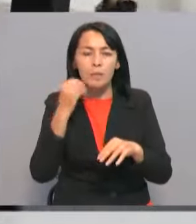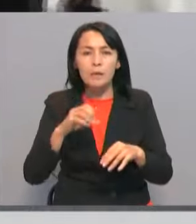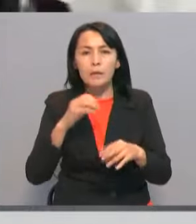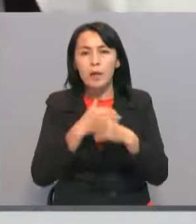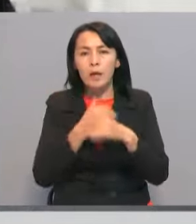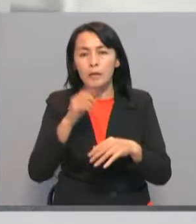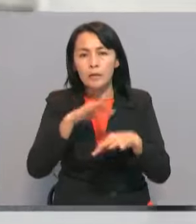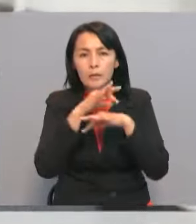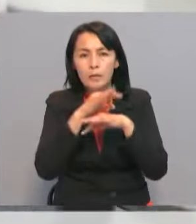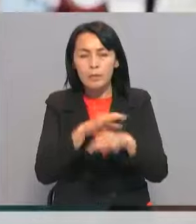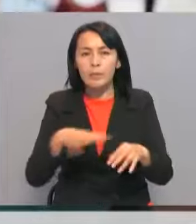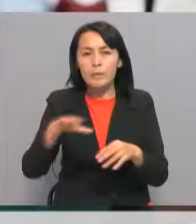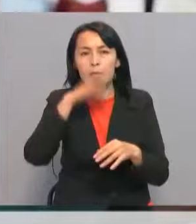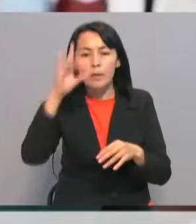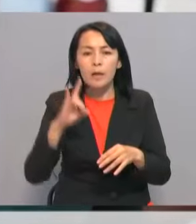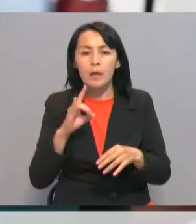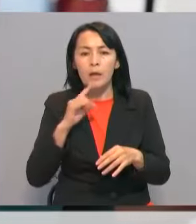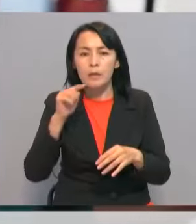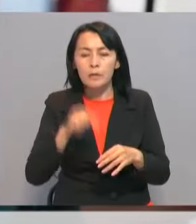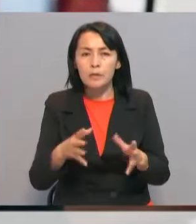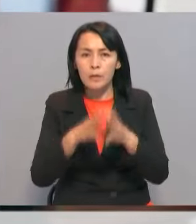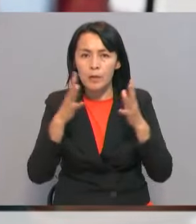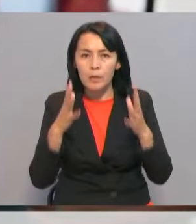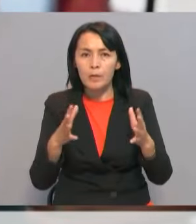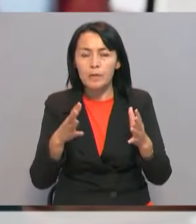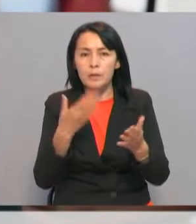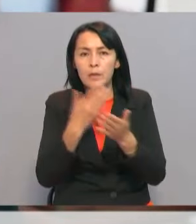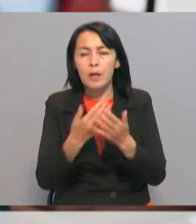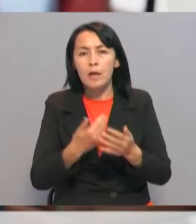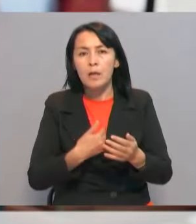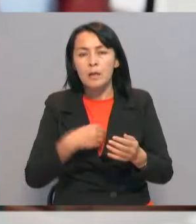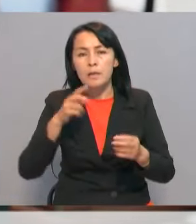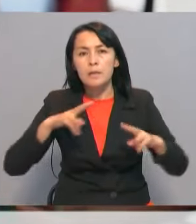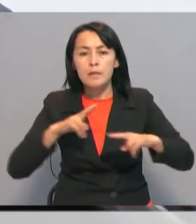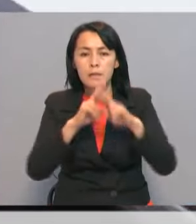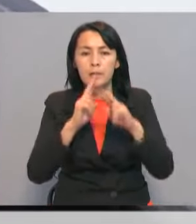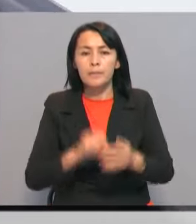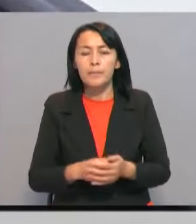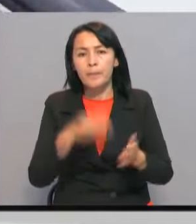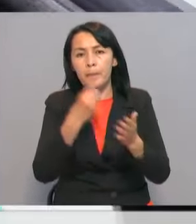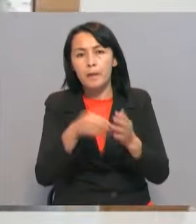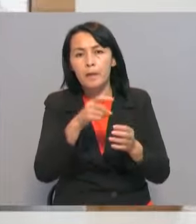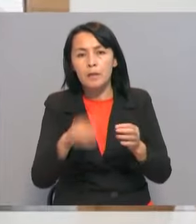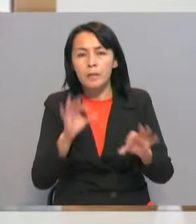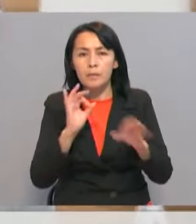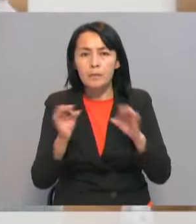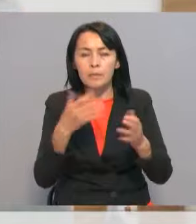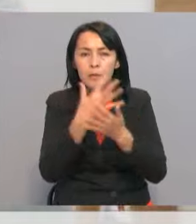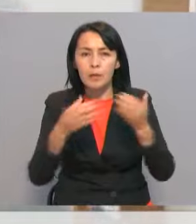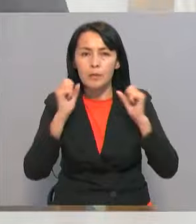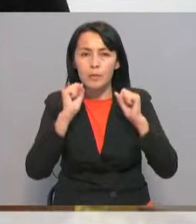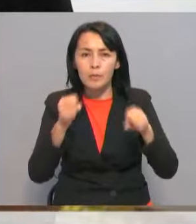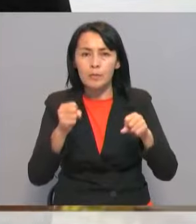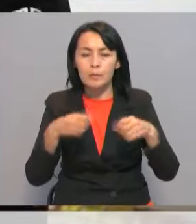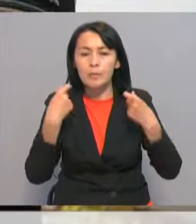Ахтау, доставляем по всему Казахстану, но сейчас большинство заказов к нам поступает из Астаны. Покупателям удобно, что товар можно